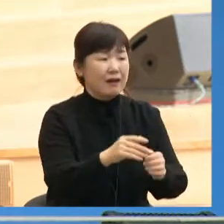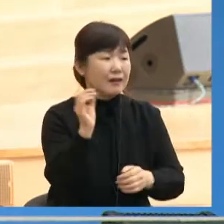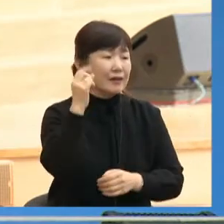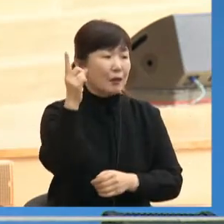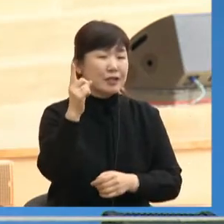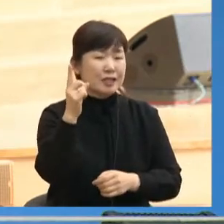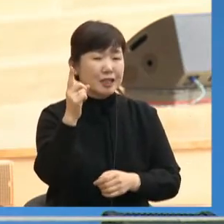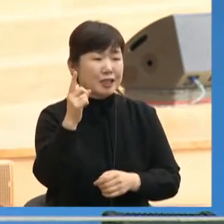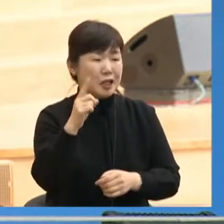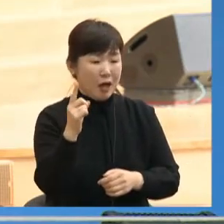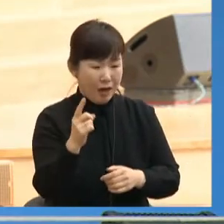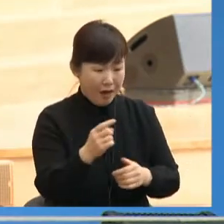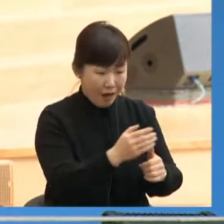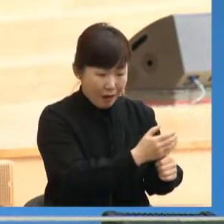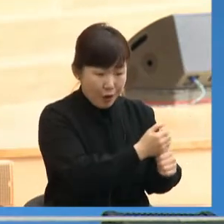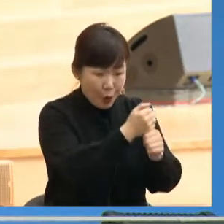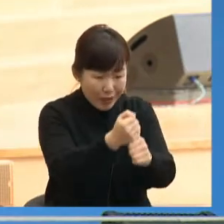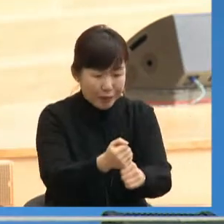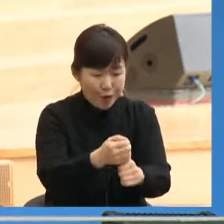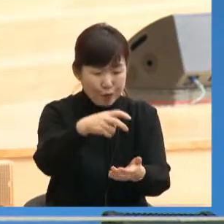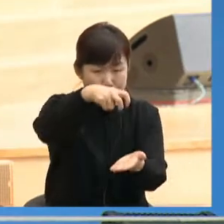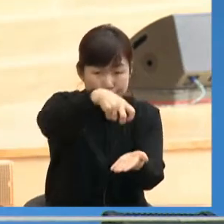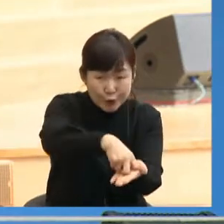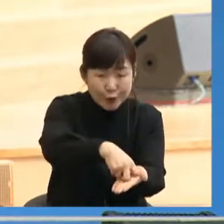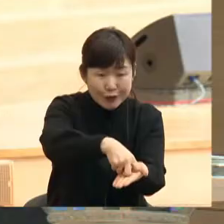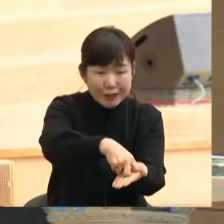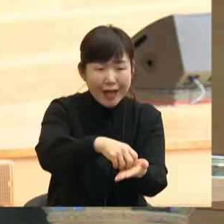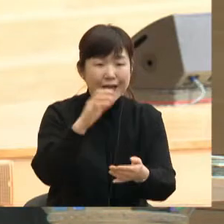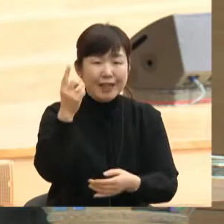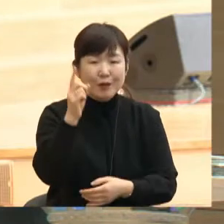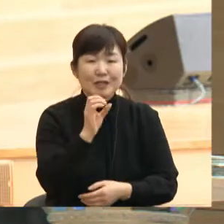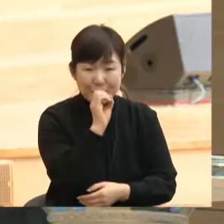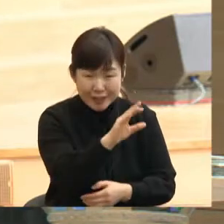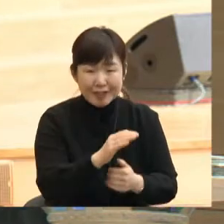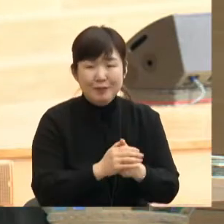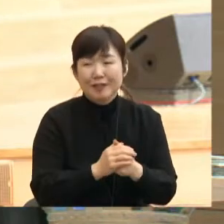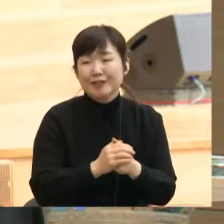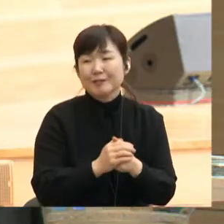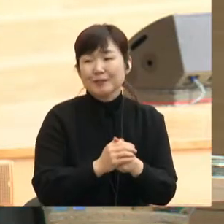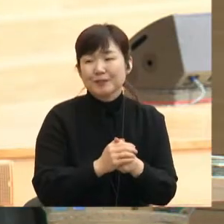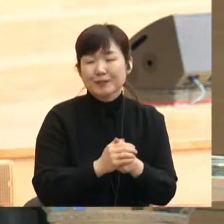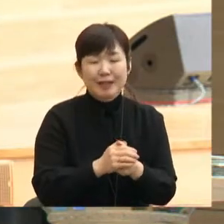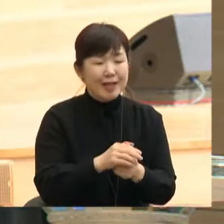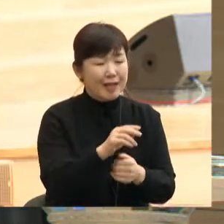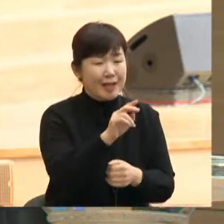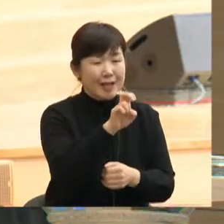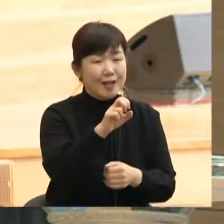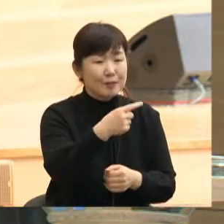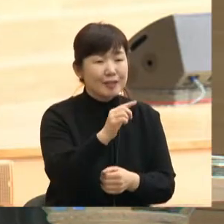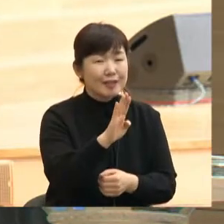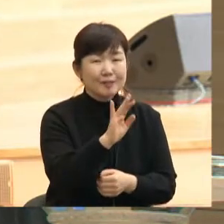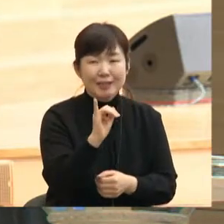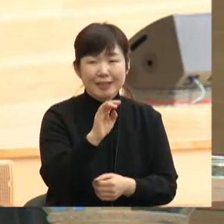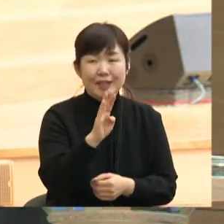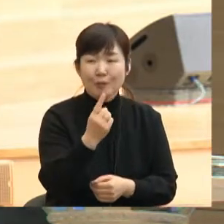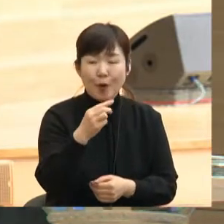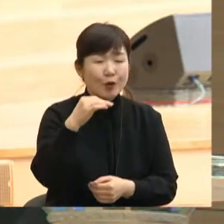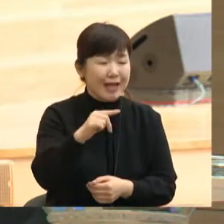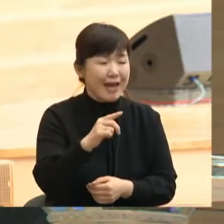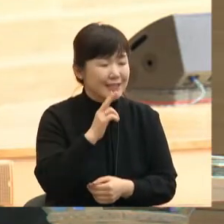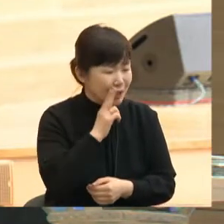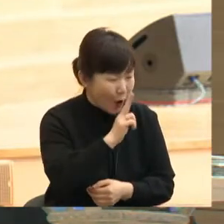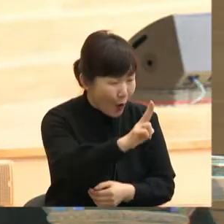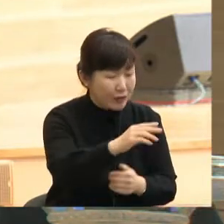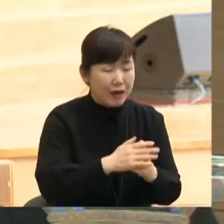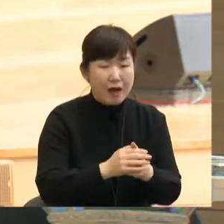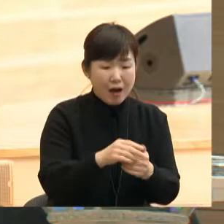다윗의 부름에 끌려오듯이 와서 그 앞에 무릎을 꿇어 엎드렸는데 다윗이 이야기하는 거예요. 6절에 보니까 므비보셋이여. 그 말을 들은